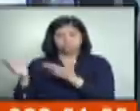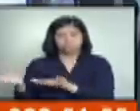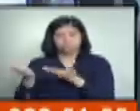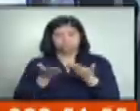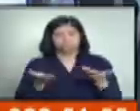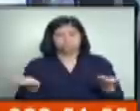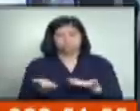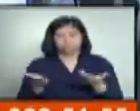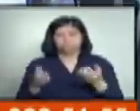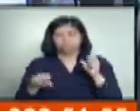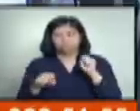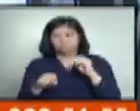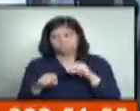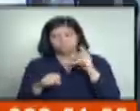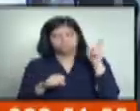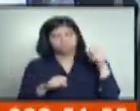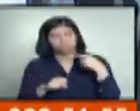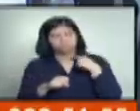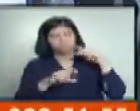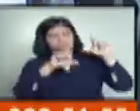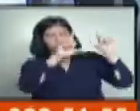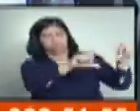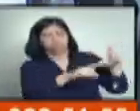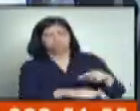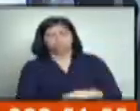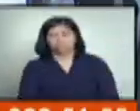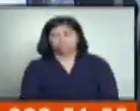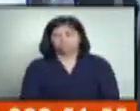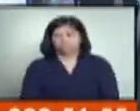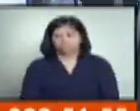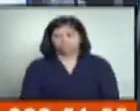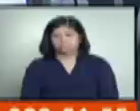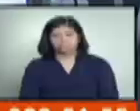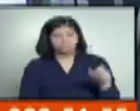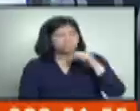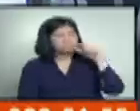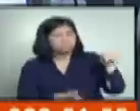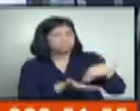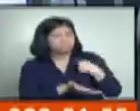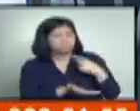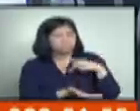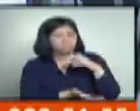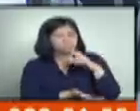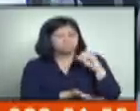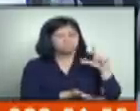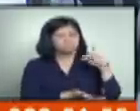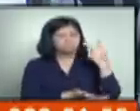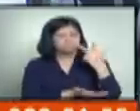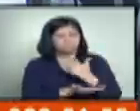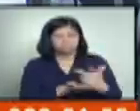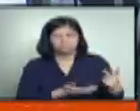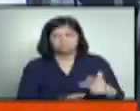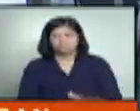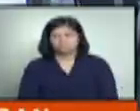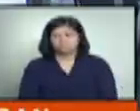sila rito upang itong ipiting ko. Okay, di okay. Siya nagbabayad ng pasapirol eh, 3 linggo. Sir,